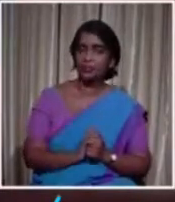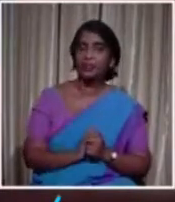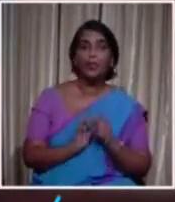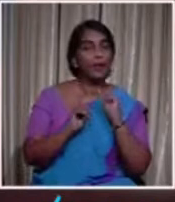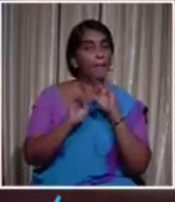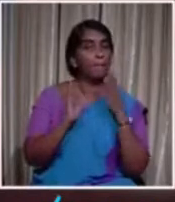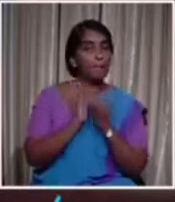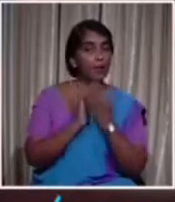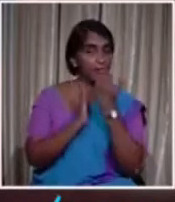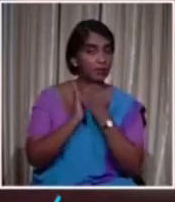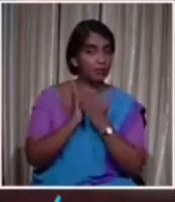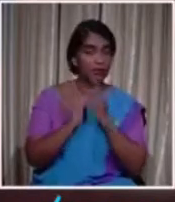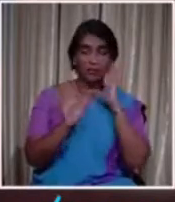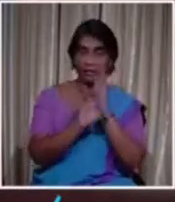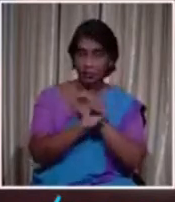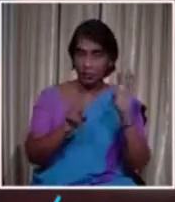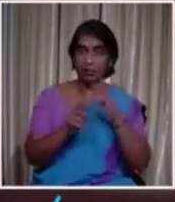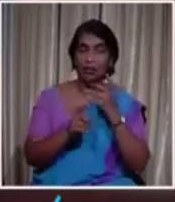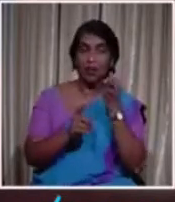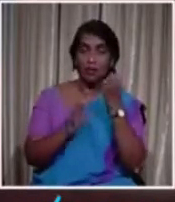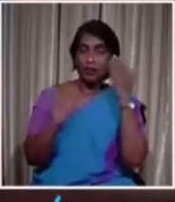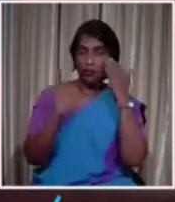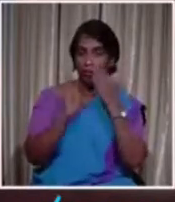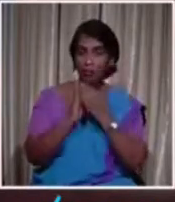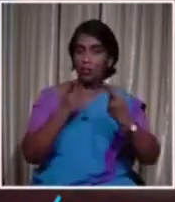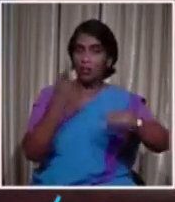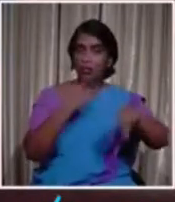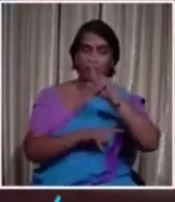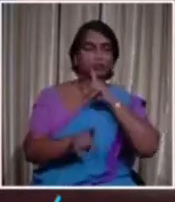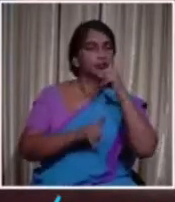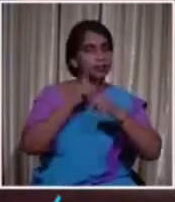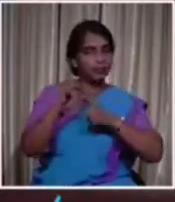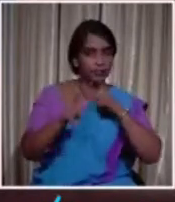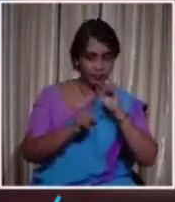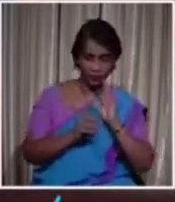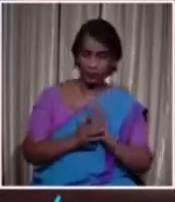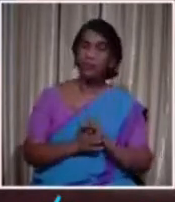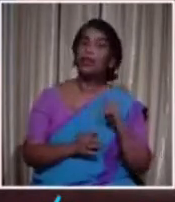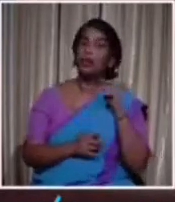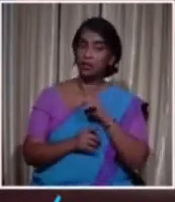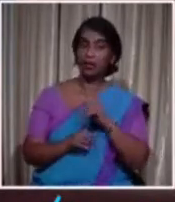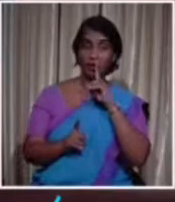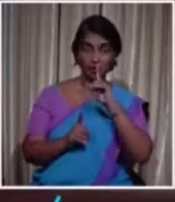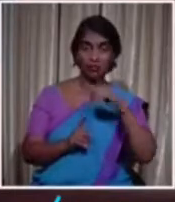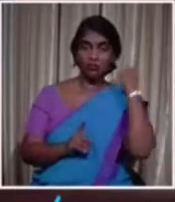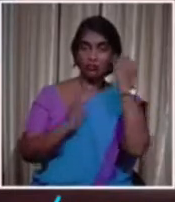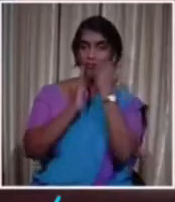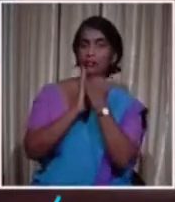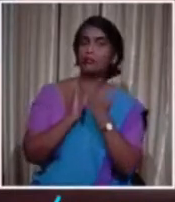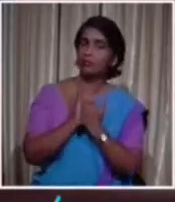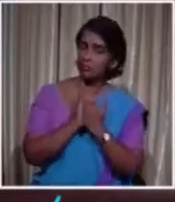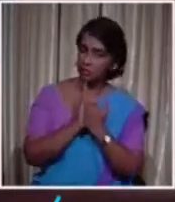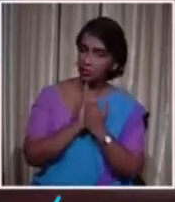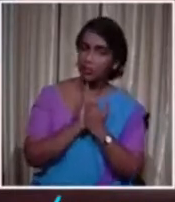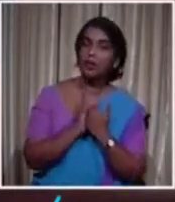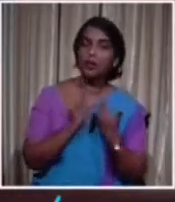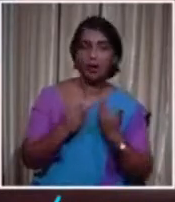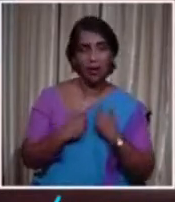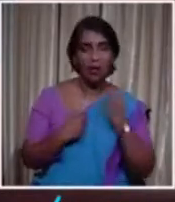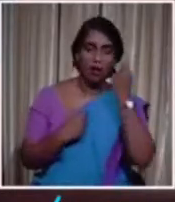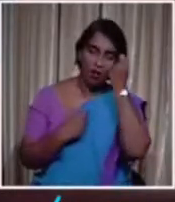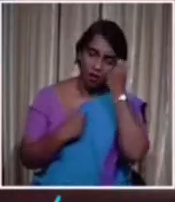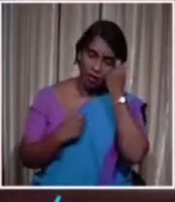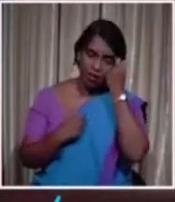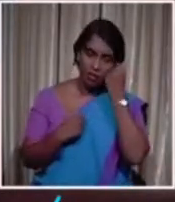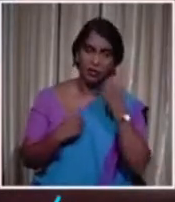ප්‍රතිපත්ති ප්‍රකාශන විවාදයේ ආර්ථිකය පිළිබඳ මේ සභාවේ කවුරුත් කතා කරා එතුමා ඉදිරිපත් කරපු කරුණු පිළිබඳවත් අපි අපේ